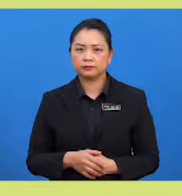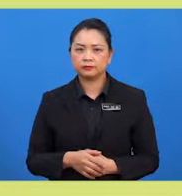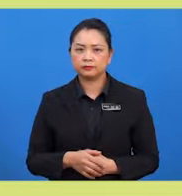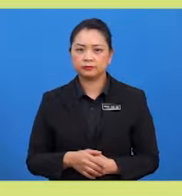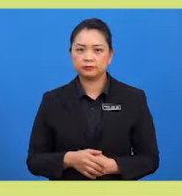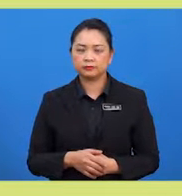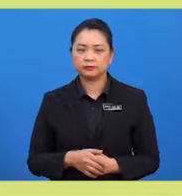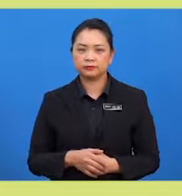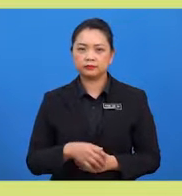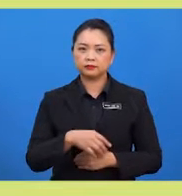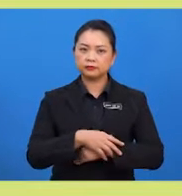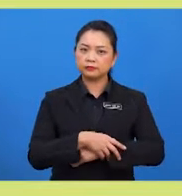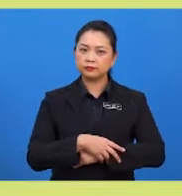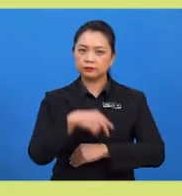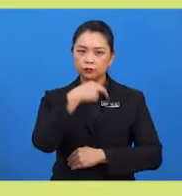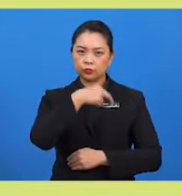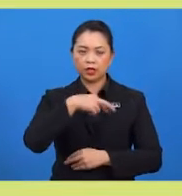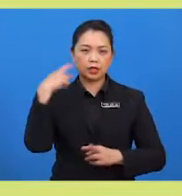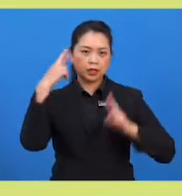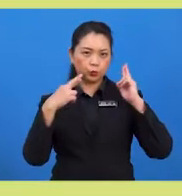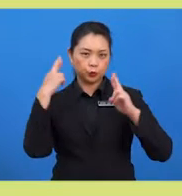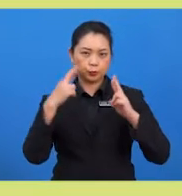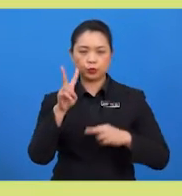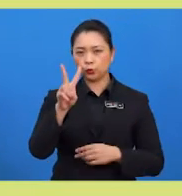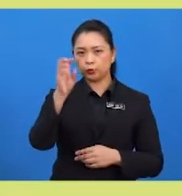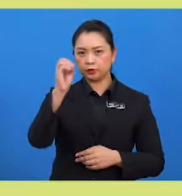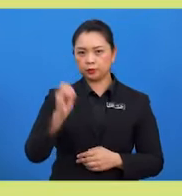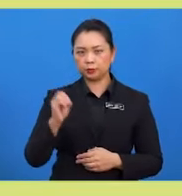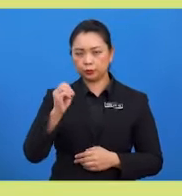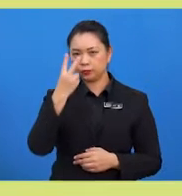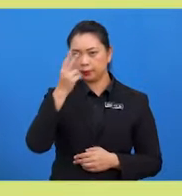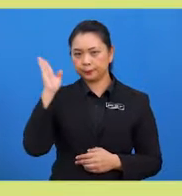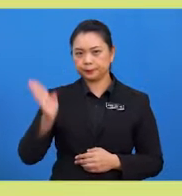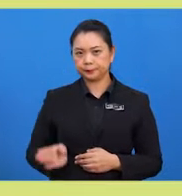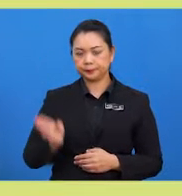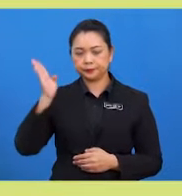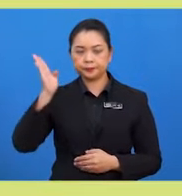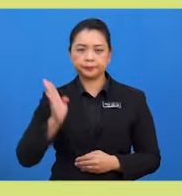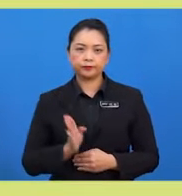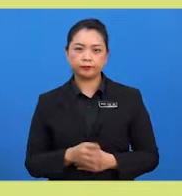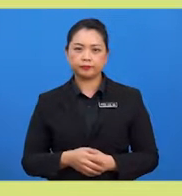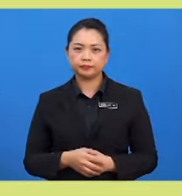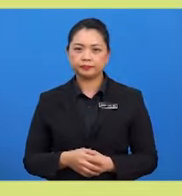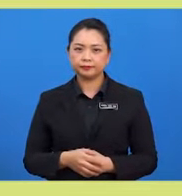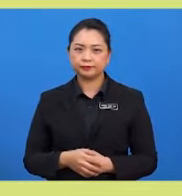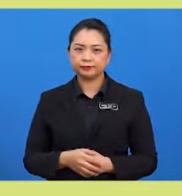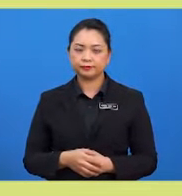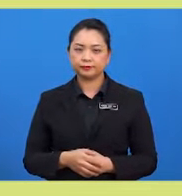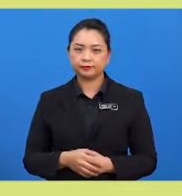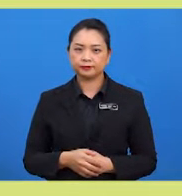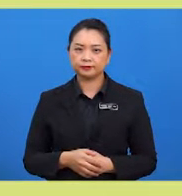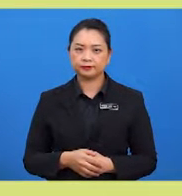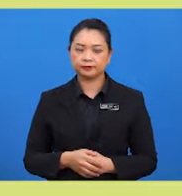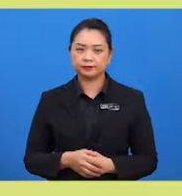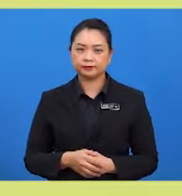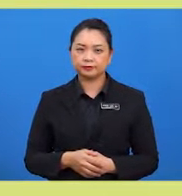belanja. Peruntukan hutang ragu diwujudkan pada kadar 2% atas baki akaun belum terima bersih. Hutang ragu akan